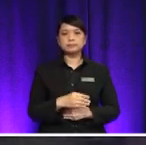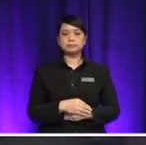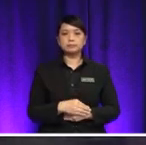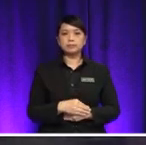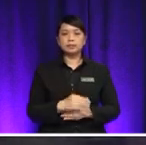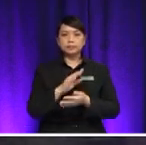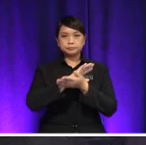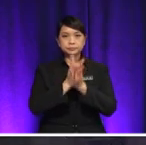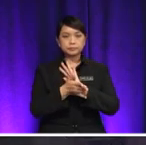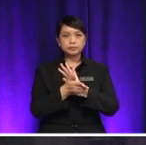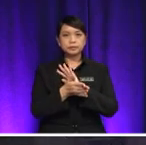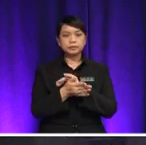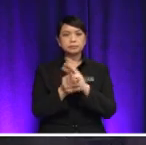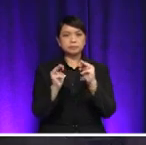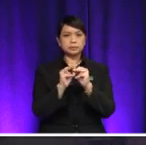jadi